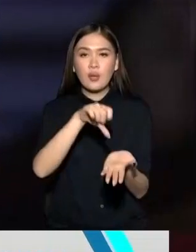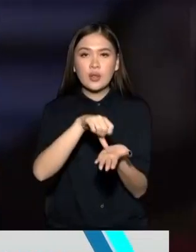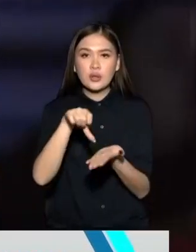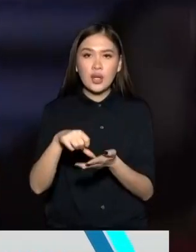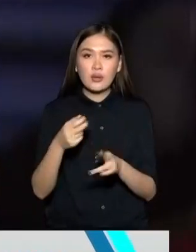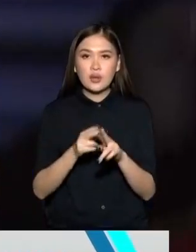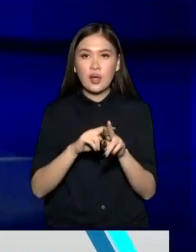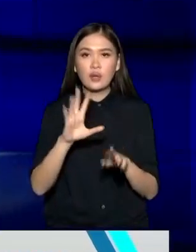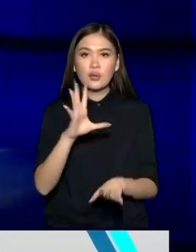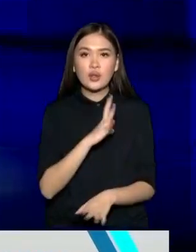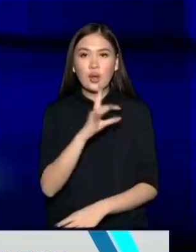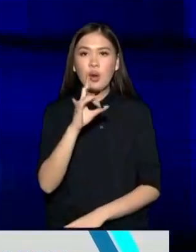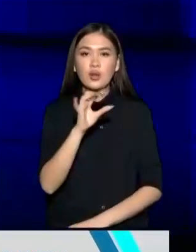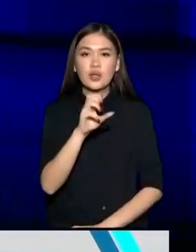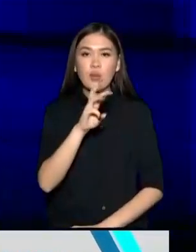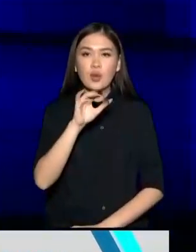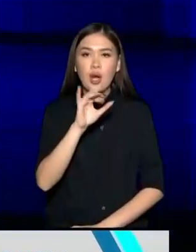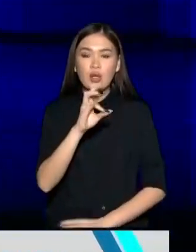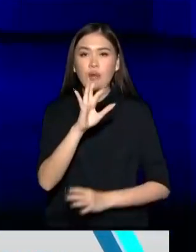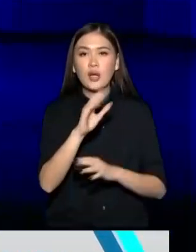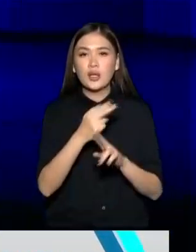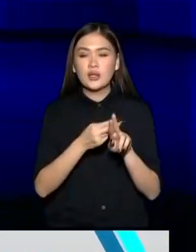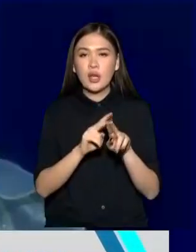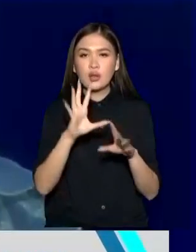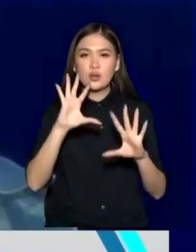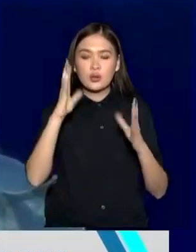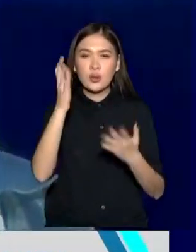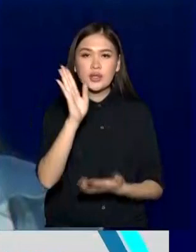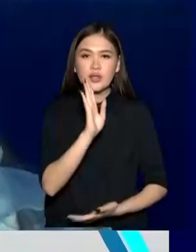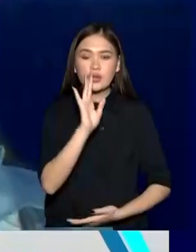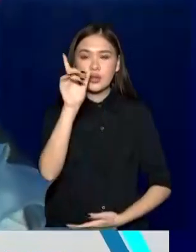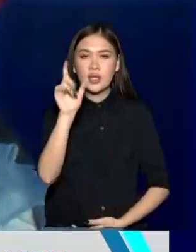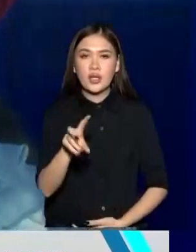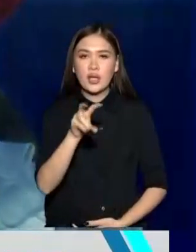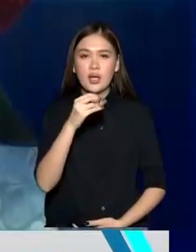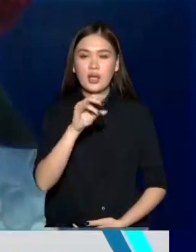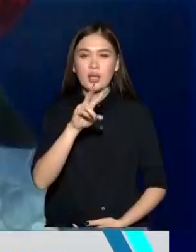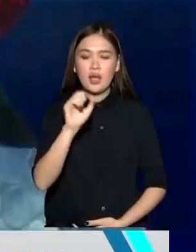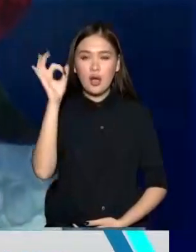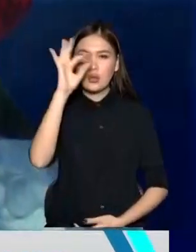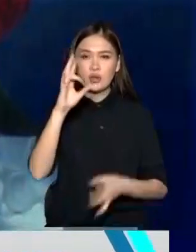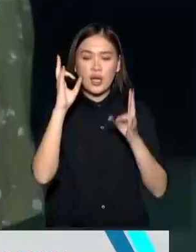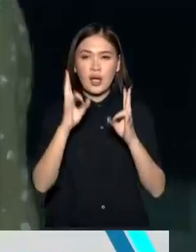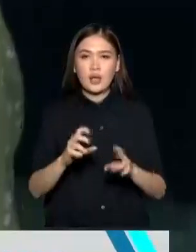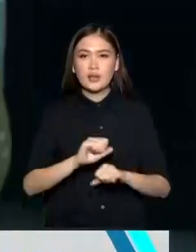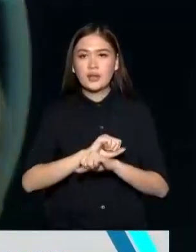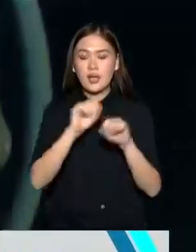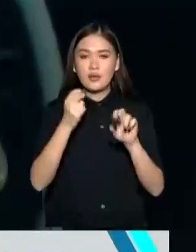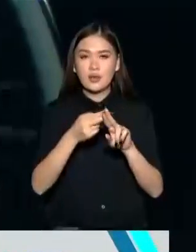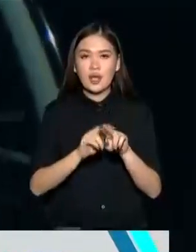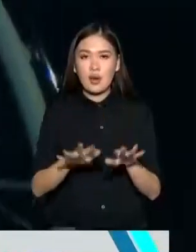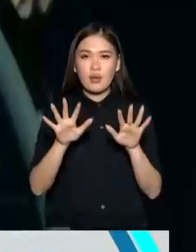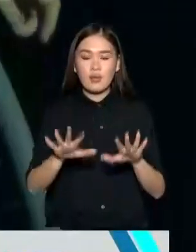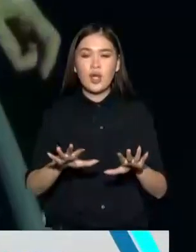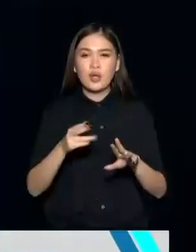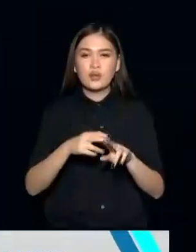он по мотивам повести розы мукановой в центре сюжета трагическая Судьба девушки по имени Лейла из-за атомного взрыва на семипалатинском